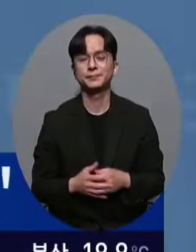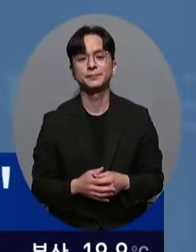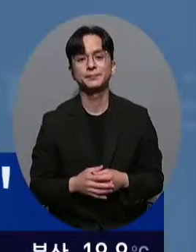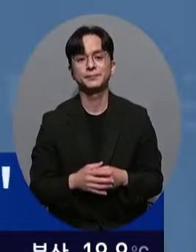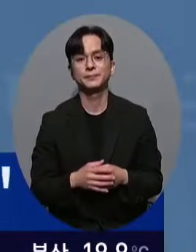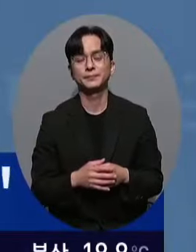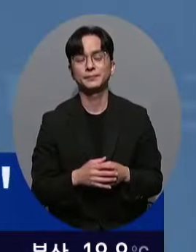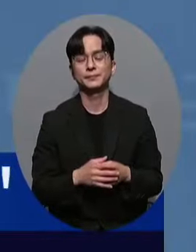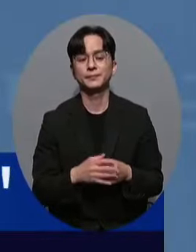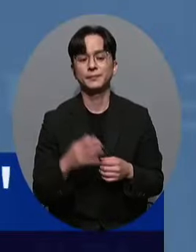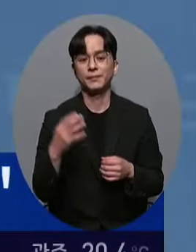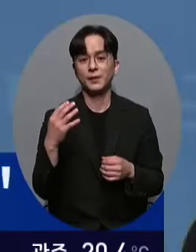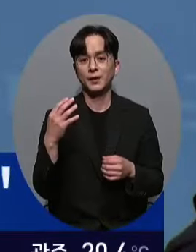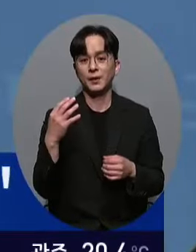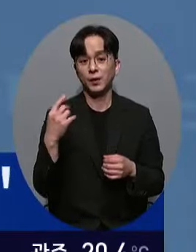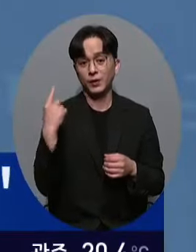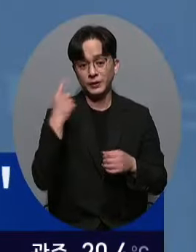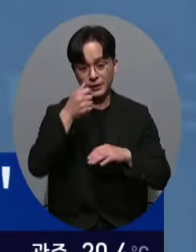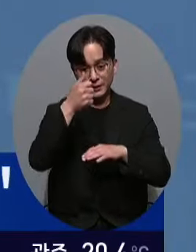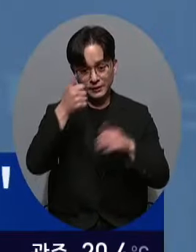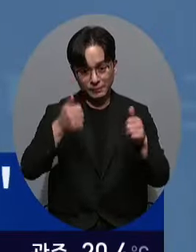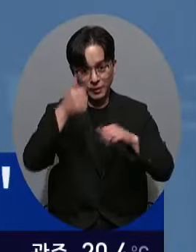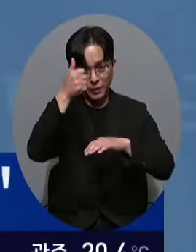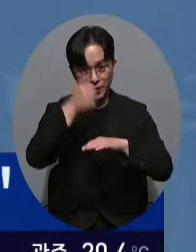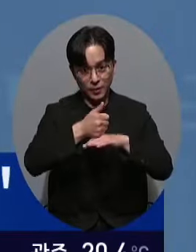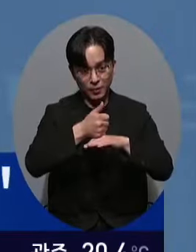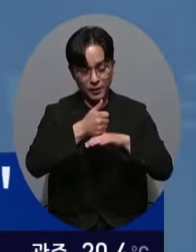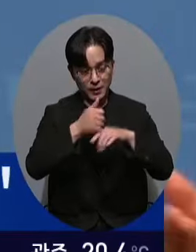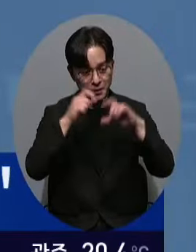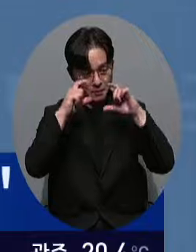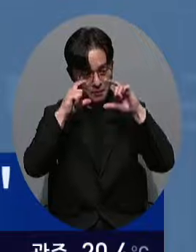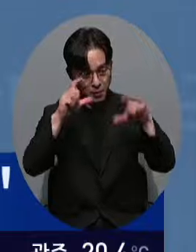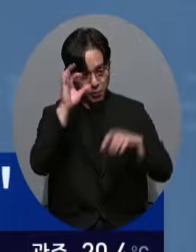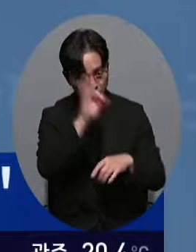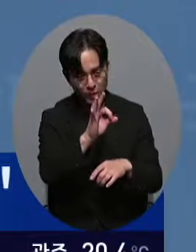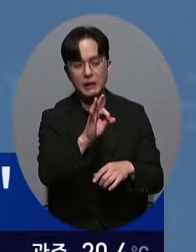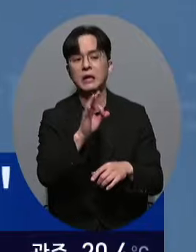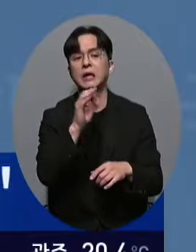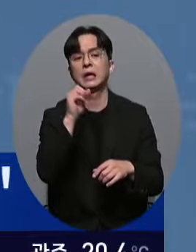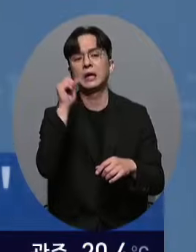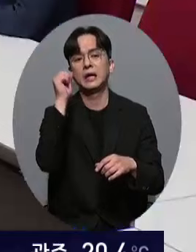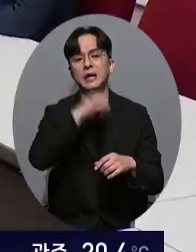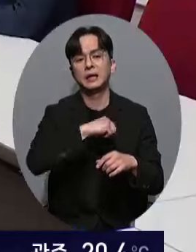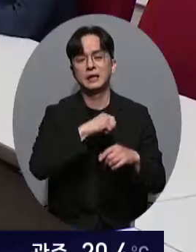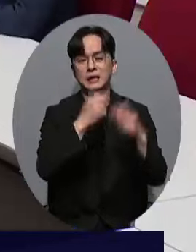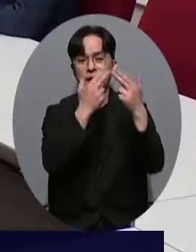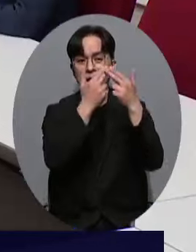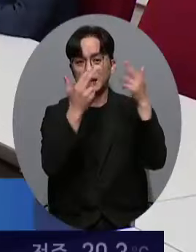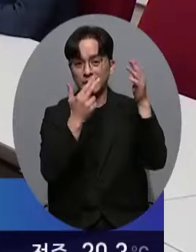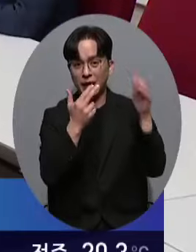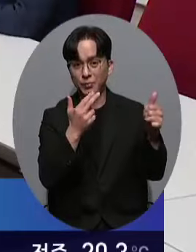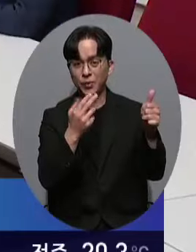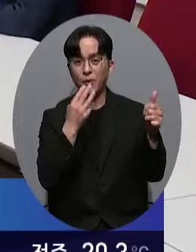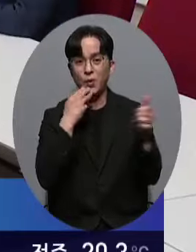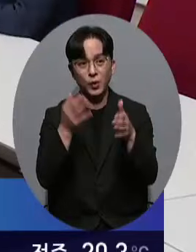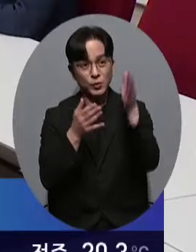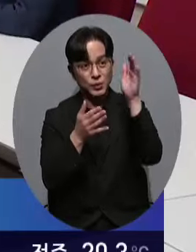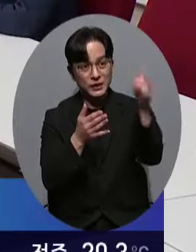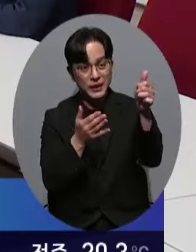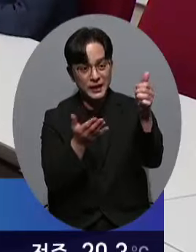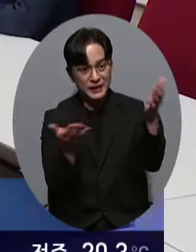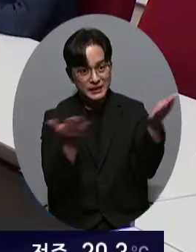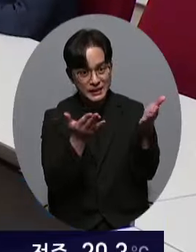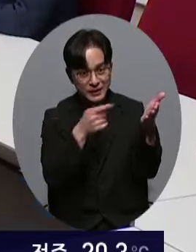판결로 경기도의 대북 사업은 이재명 대권 프로젝트 일환이었음이 분명해지고 있다며 조여드는 수사와 재판을 피할